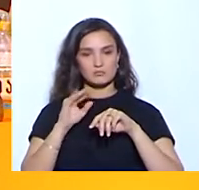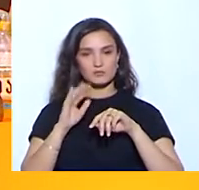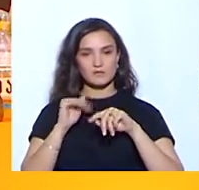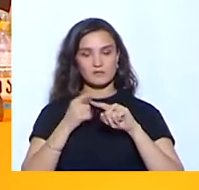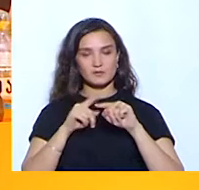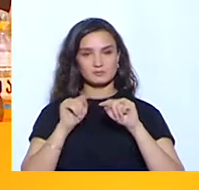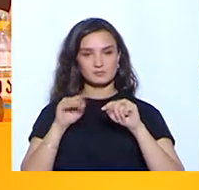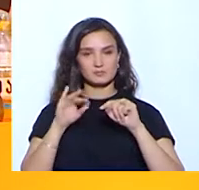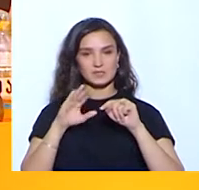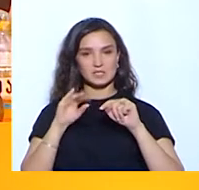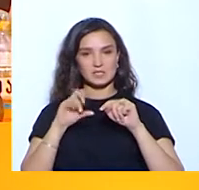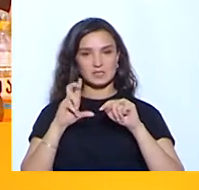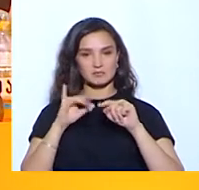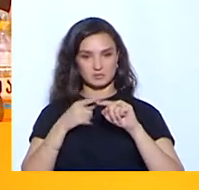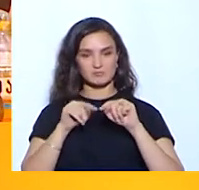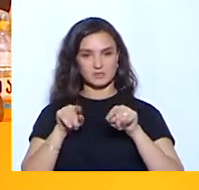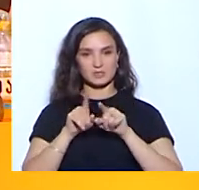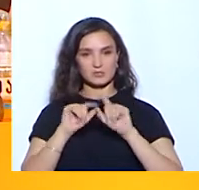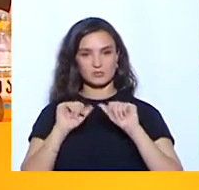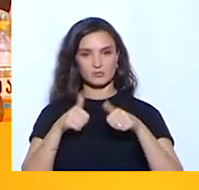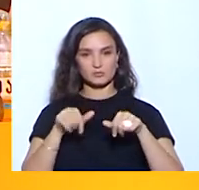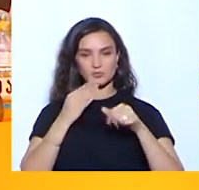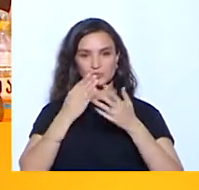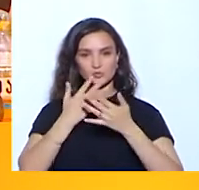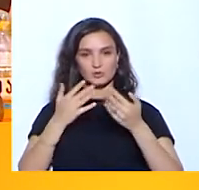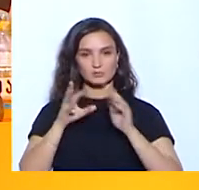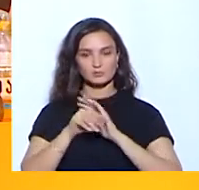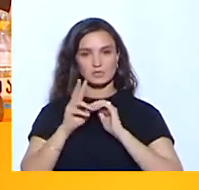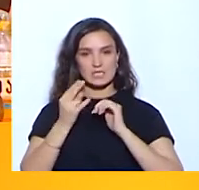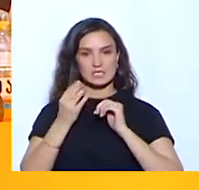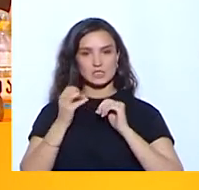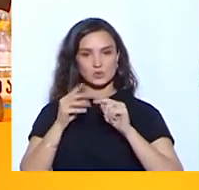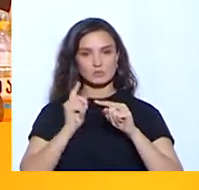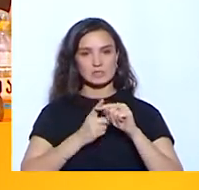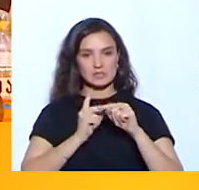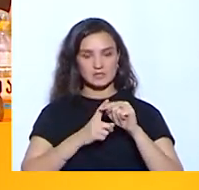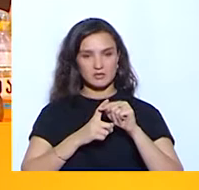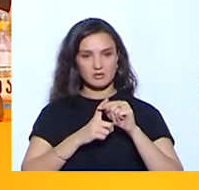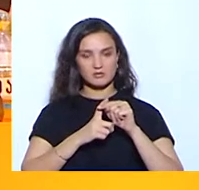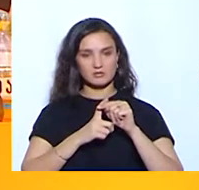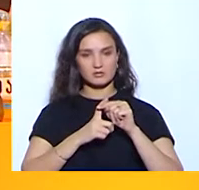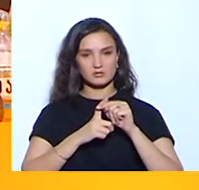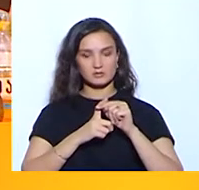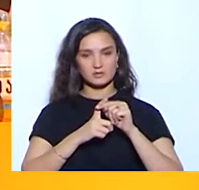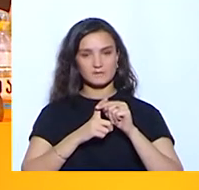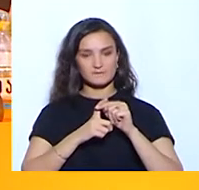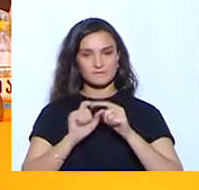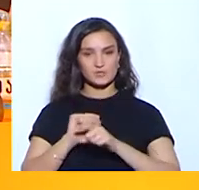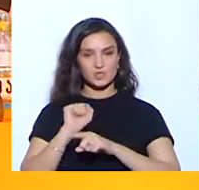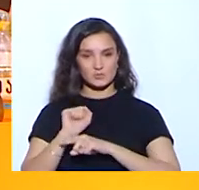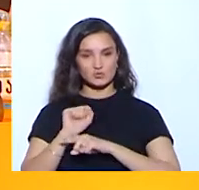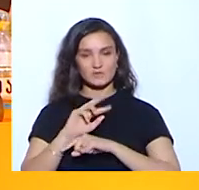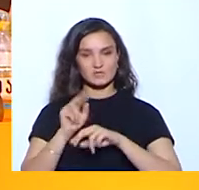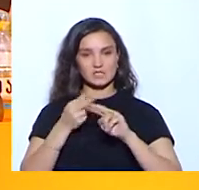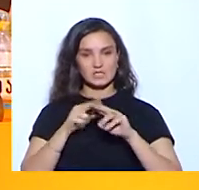ეგრეთ წოდებული ფიტატები, რომელიც არის ხოლმე ასეთი ტიპის პროდუქტებში, კალციუმსაც, რკინასაც შებოჭავს და ეს